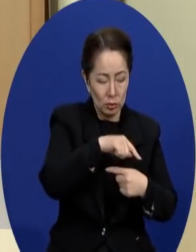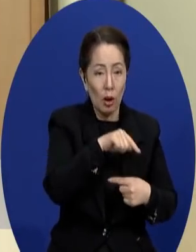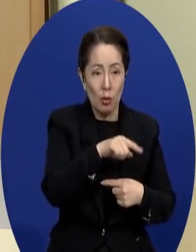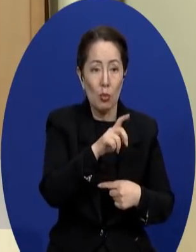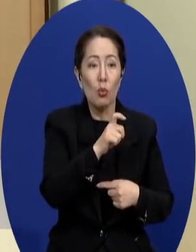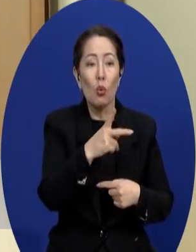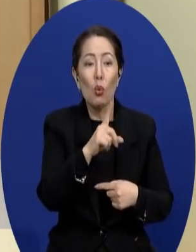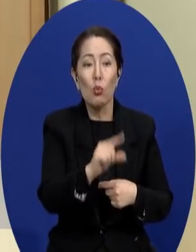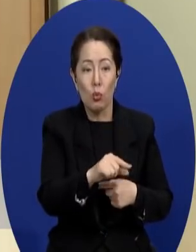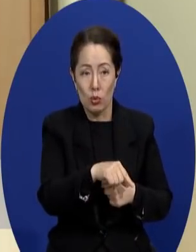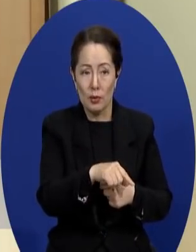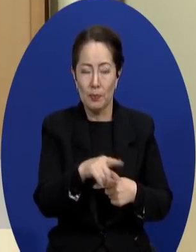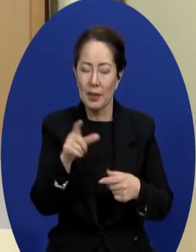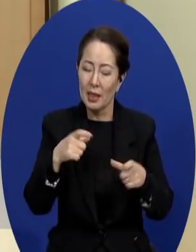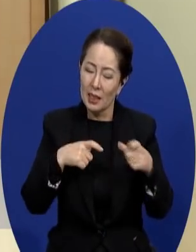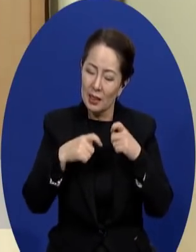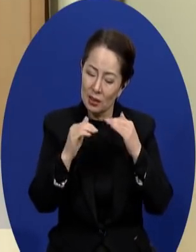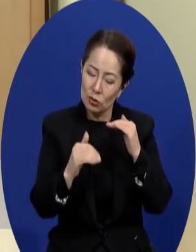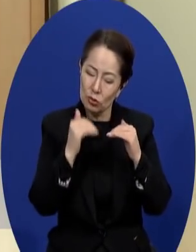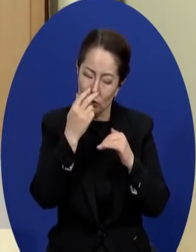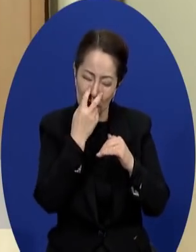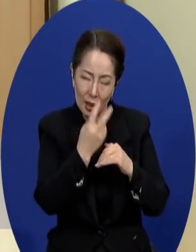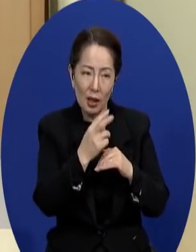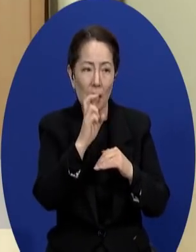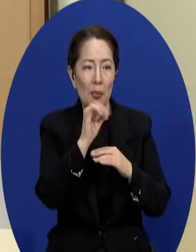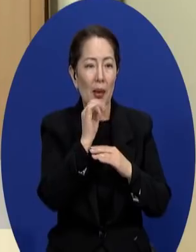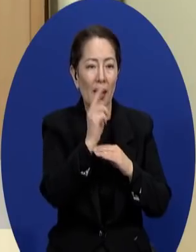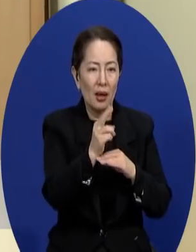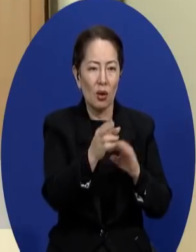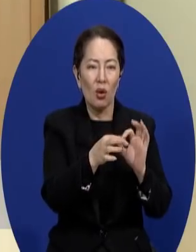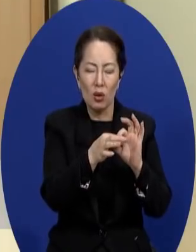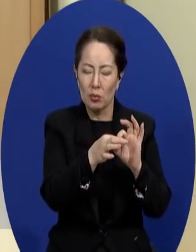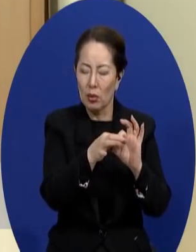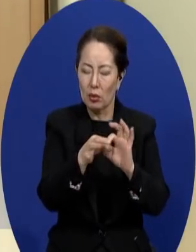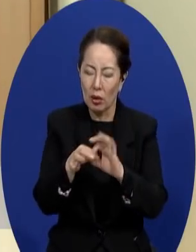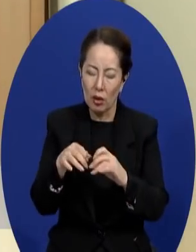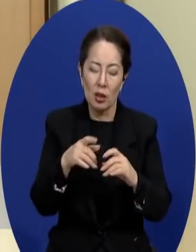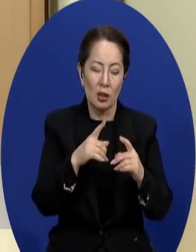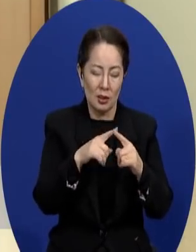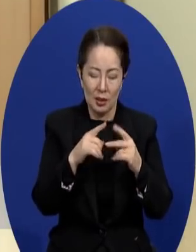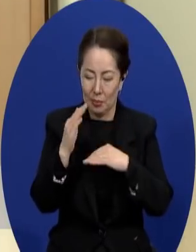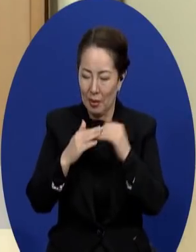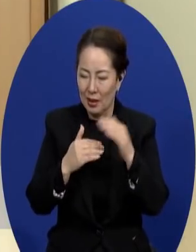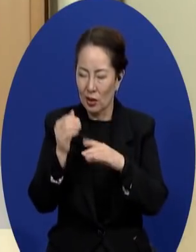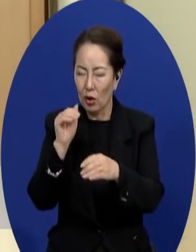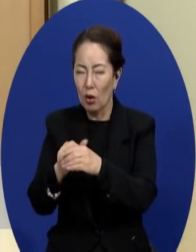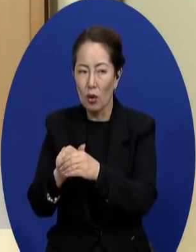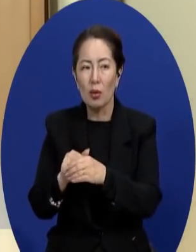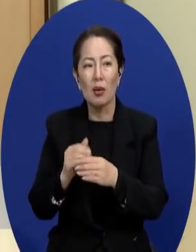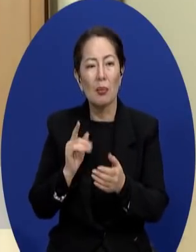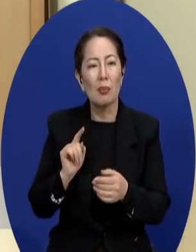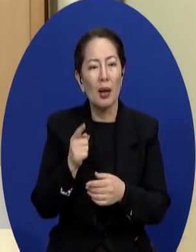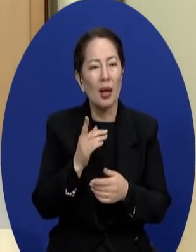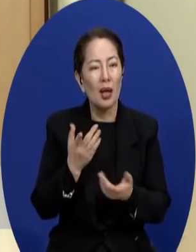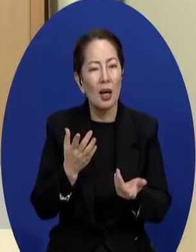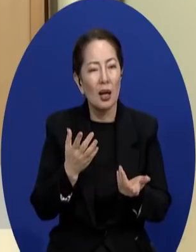ягаад эдийн засгийн өсөлтөн дээр ихэнх нь одоо банкны салбарт энэ маань шингээд байна тий. За барилгын салбарт шингээд байна. Энэ ягаад байгаа юм бэ гэхээр энэ